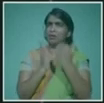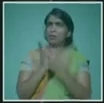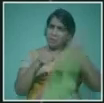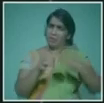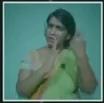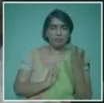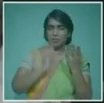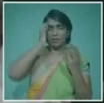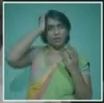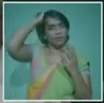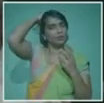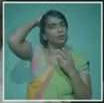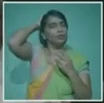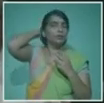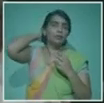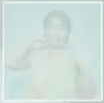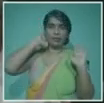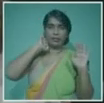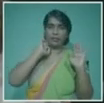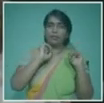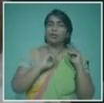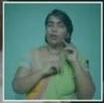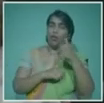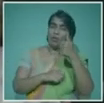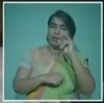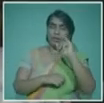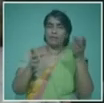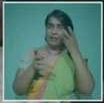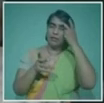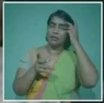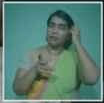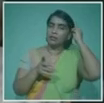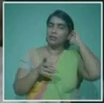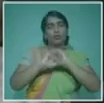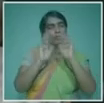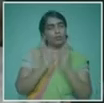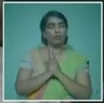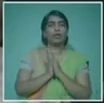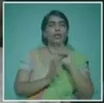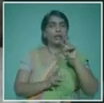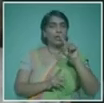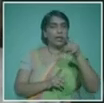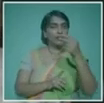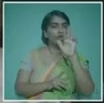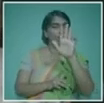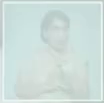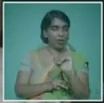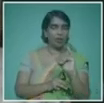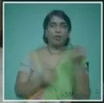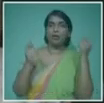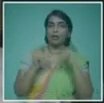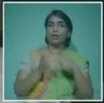ප්‍රශ්නේ තියෙන්නේ. හරි හරි. මේ මන්ත්‍රීරු ආසෙන් වැටුණායි නෙමෙයි. හොඳ අය නරක අය එක එකයි ඉන්නවා. මේ ඔක්කොම 2196ක් මෙතෙන්ට